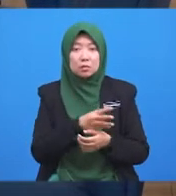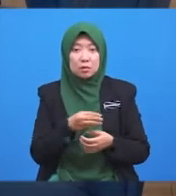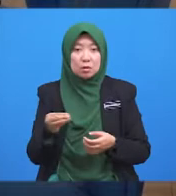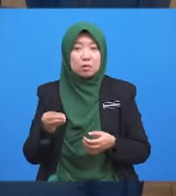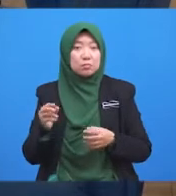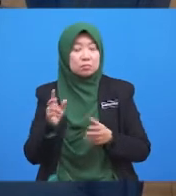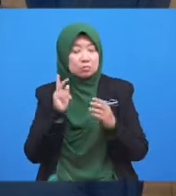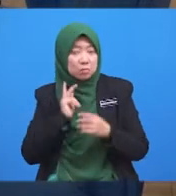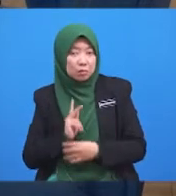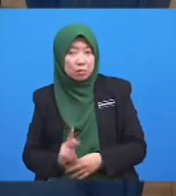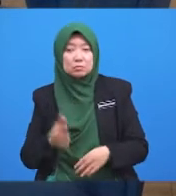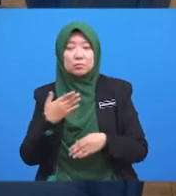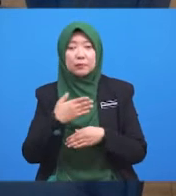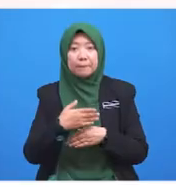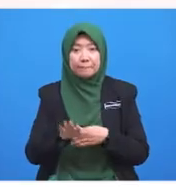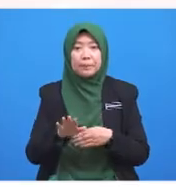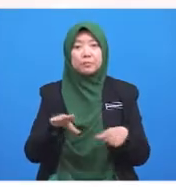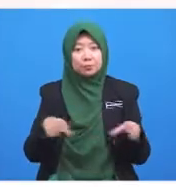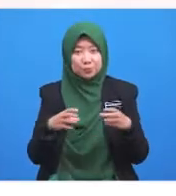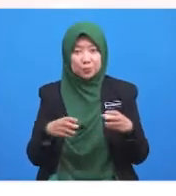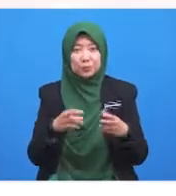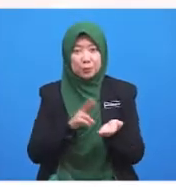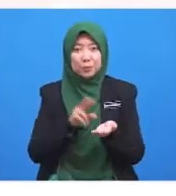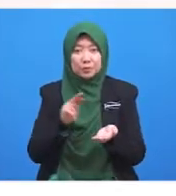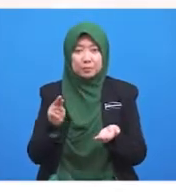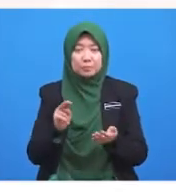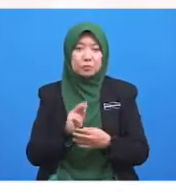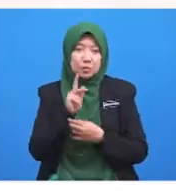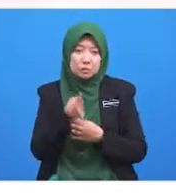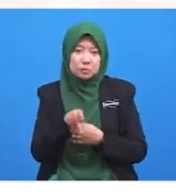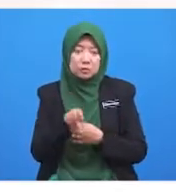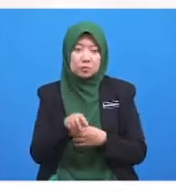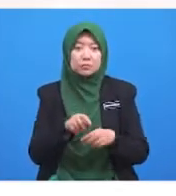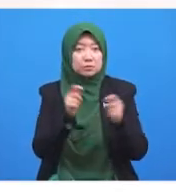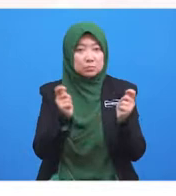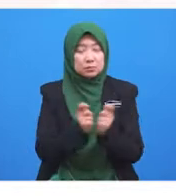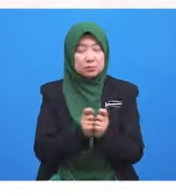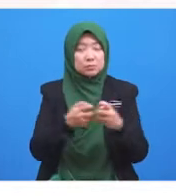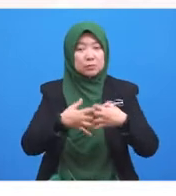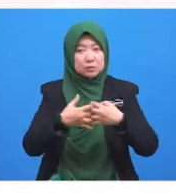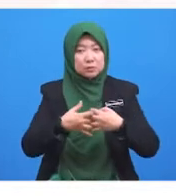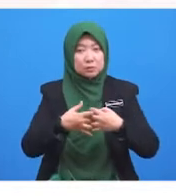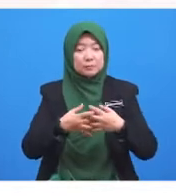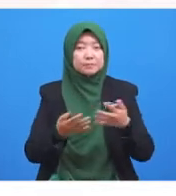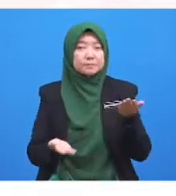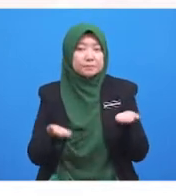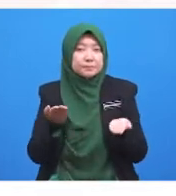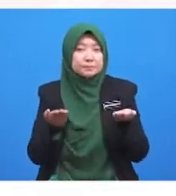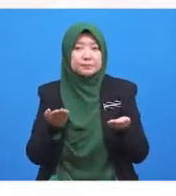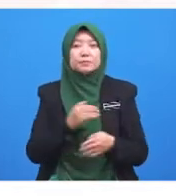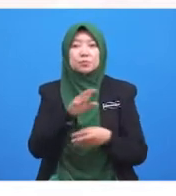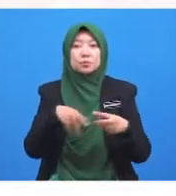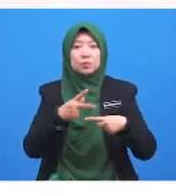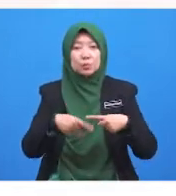setiap pad Faraday selepas rawatan. Pastikan kedudukan mesin stabil dan kesemua dawai atau